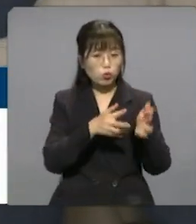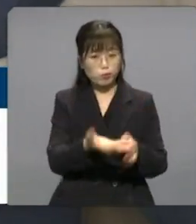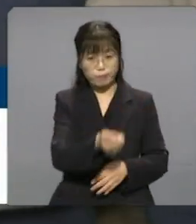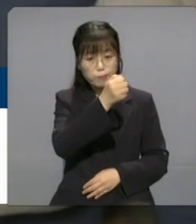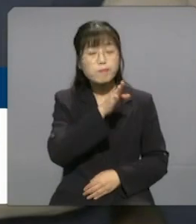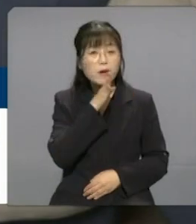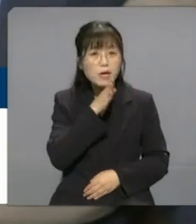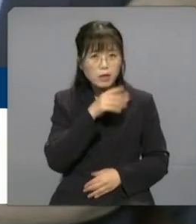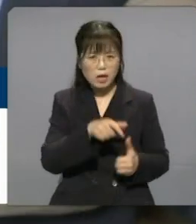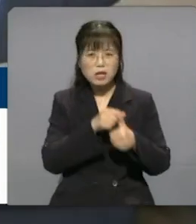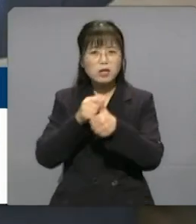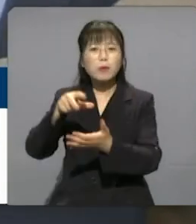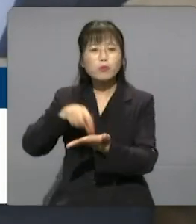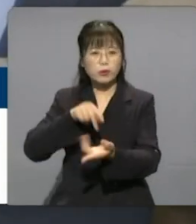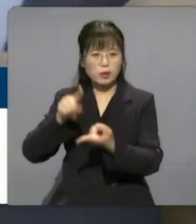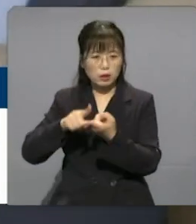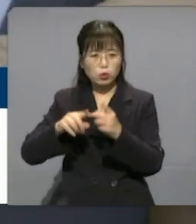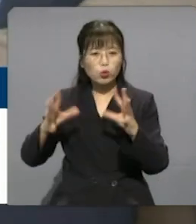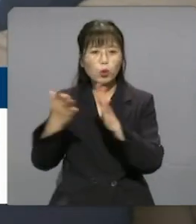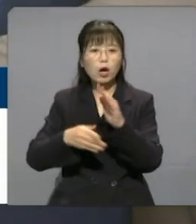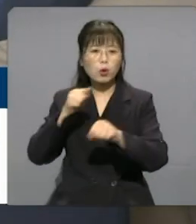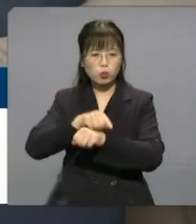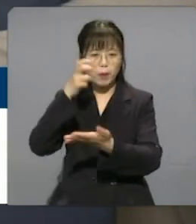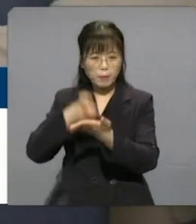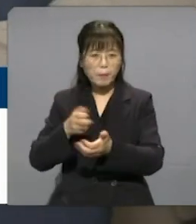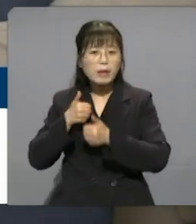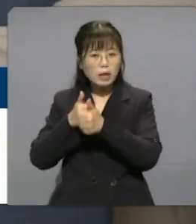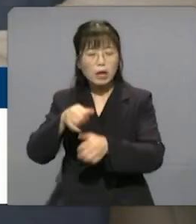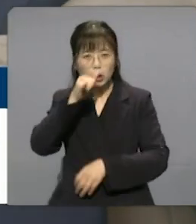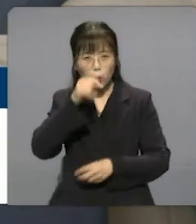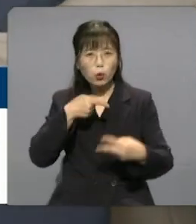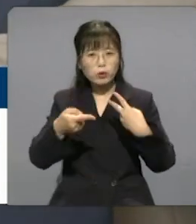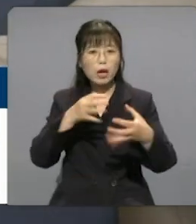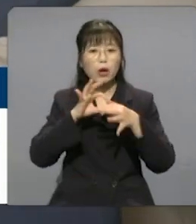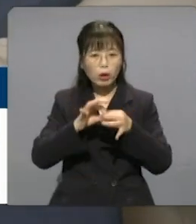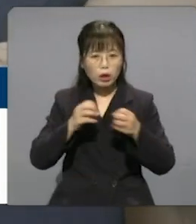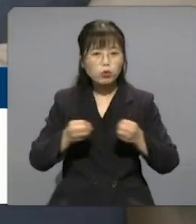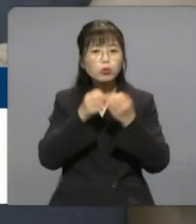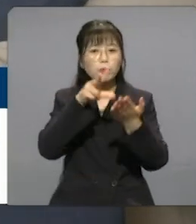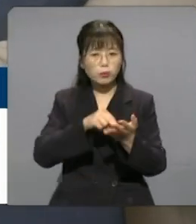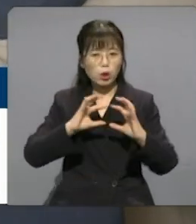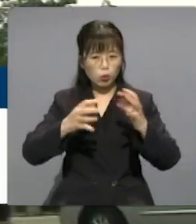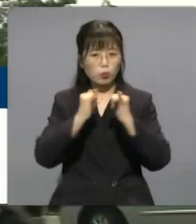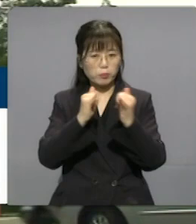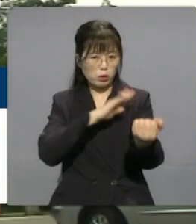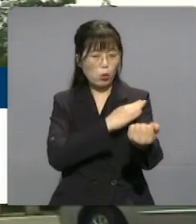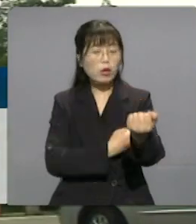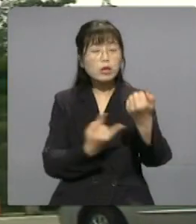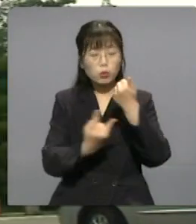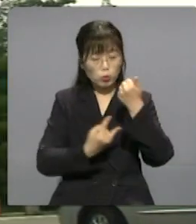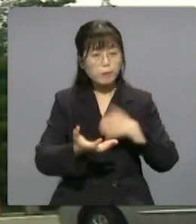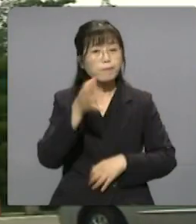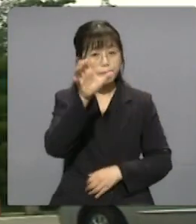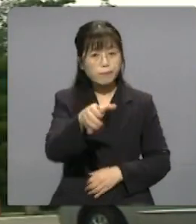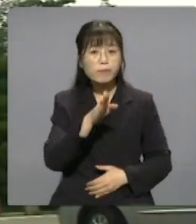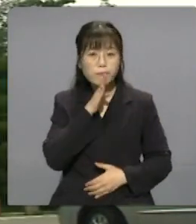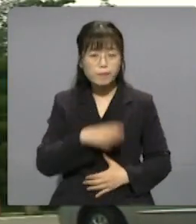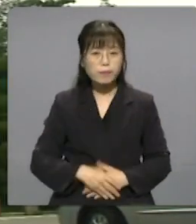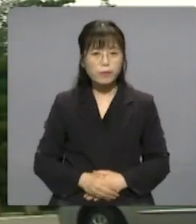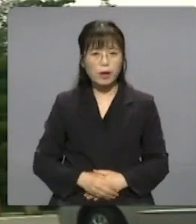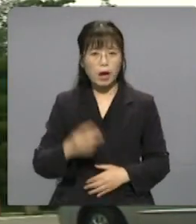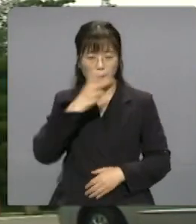것이고 인사 문제에 대해서는 국가공무원법에 따라서 할 것이고 이해관계 충돌 문제는 국가권익위가 할 것이고 반면